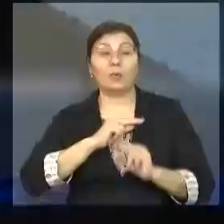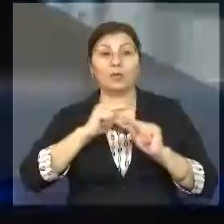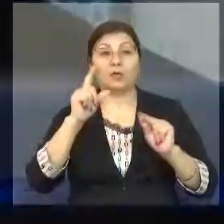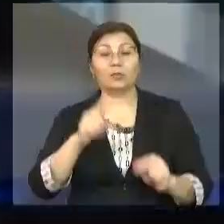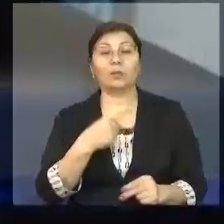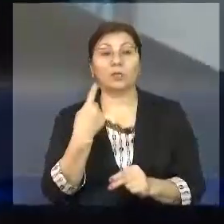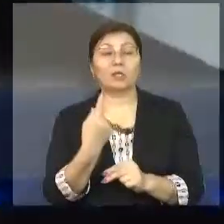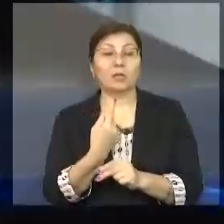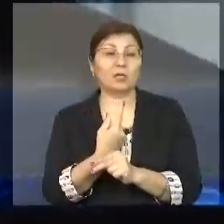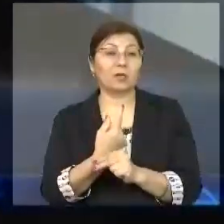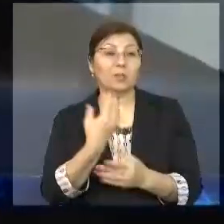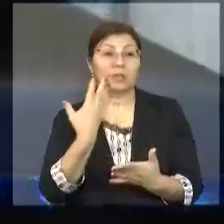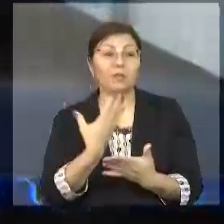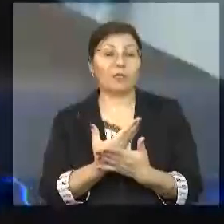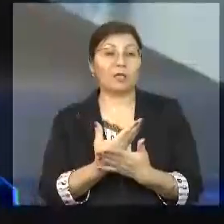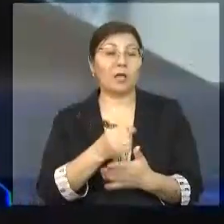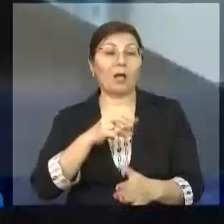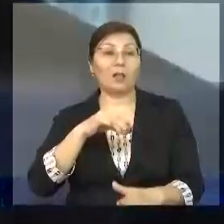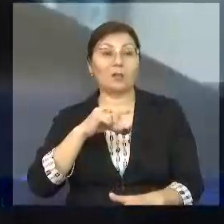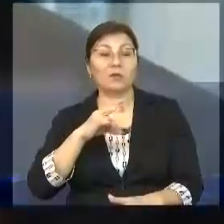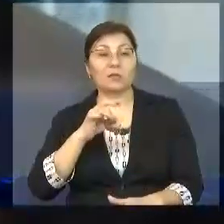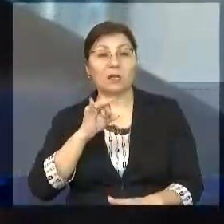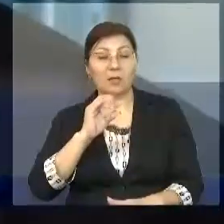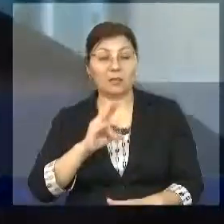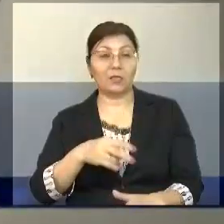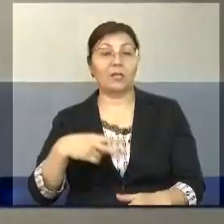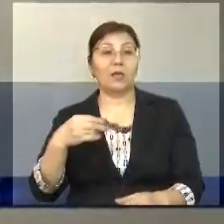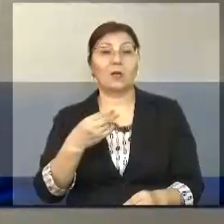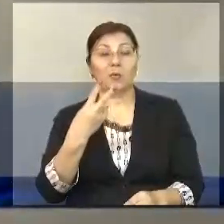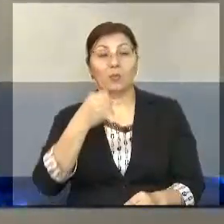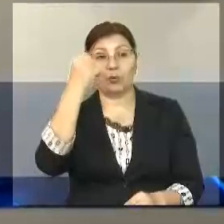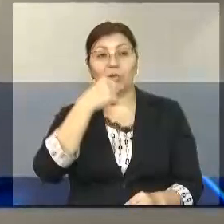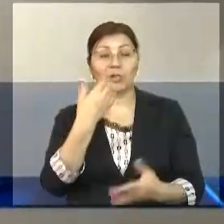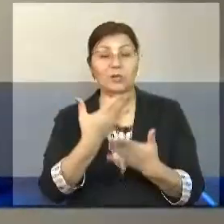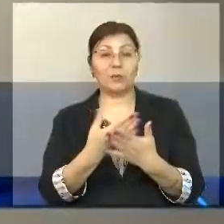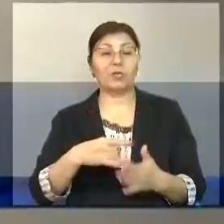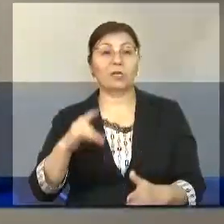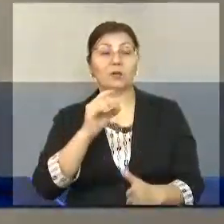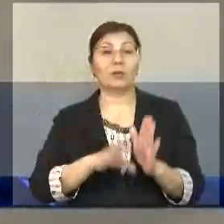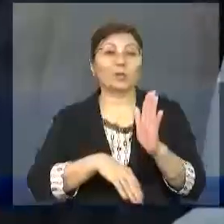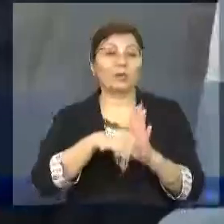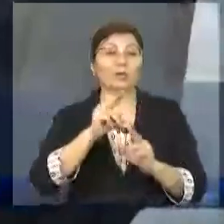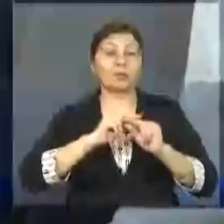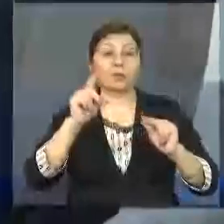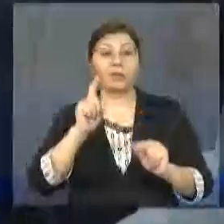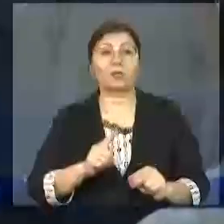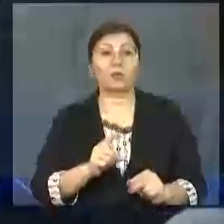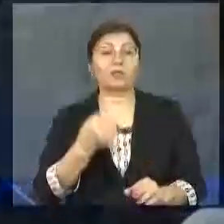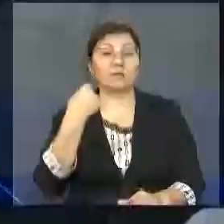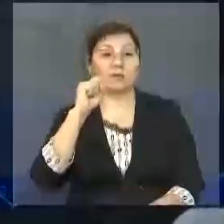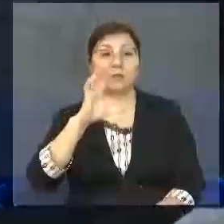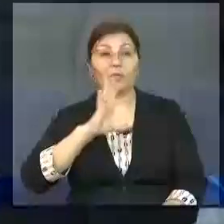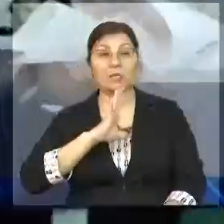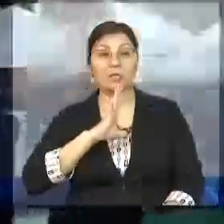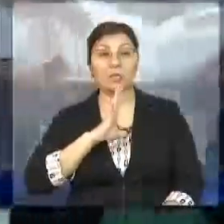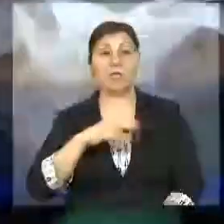саласының құрметті қызметкері. Ыбырай Алтынсарин төс белгісінің иегері 2012 жылы республикалық үздік педагог байқауында жеңімпаз